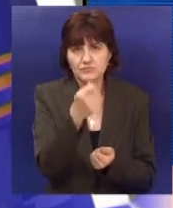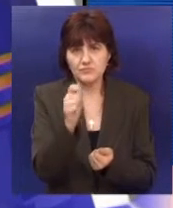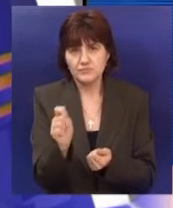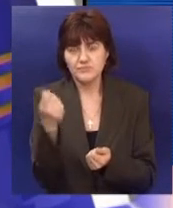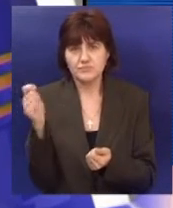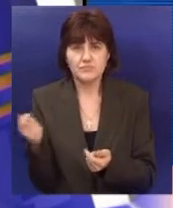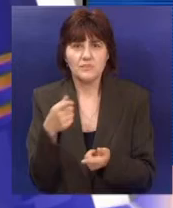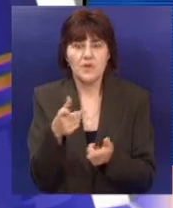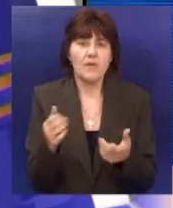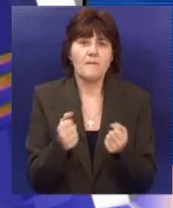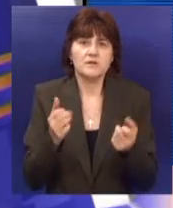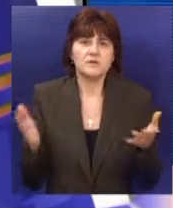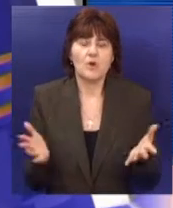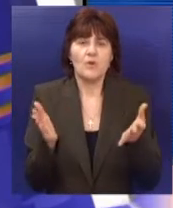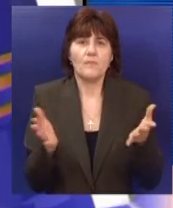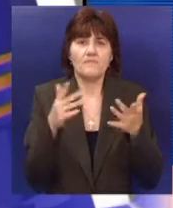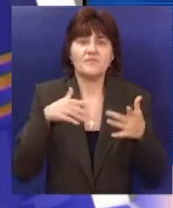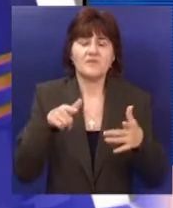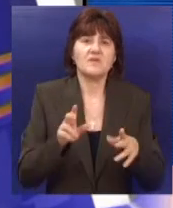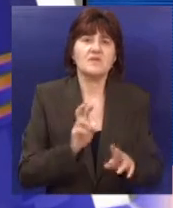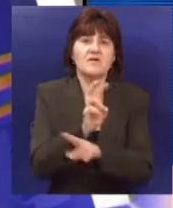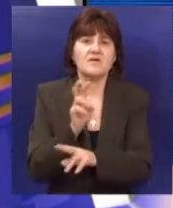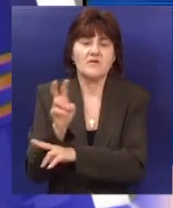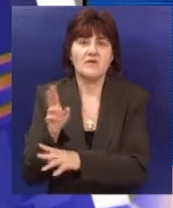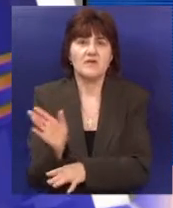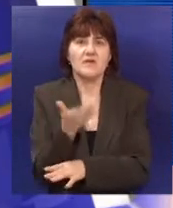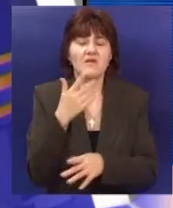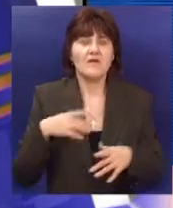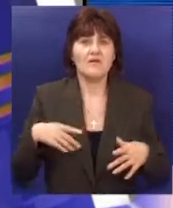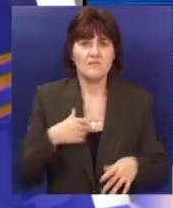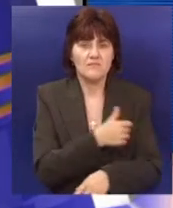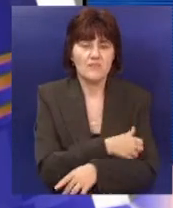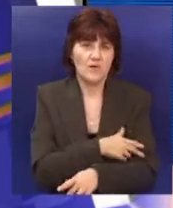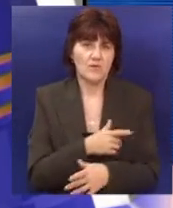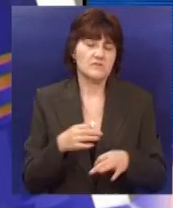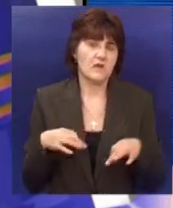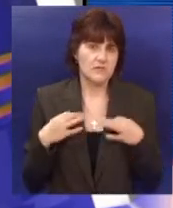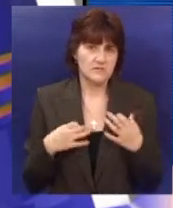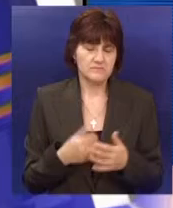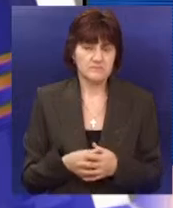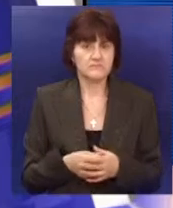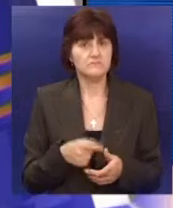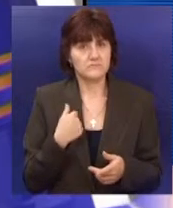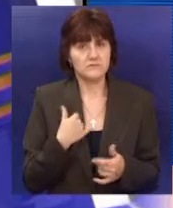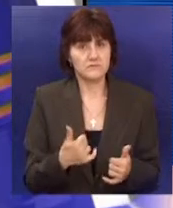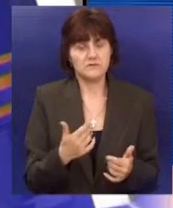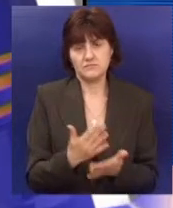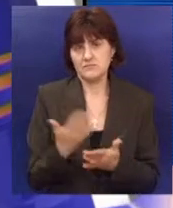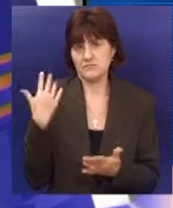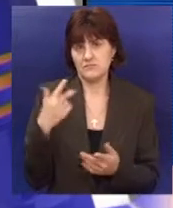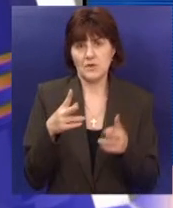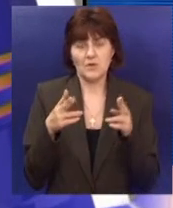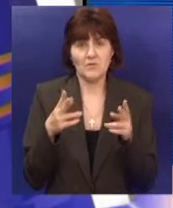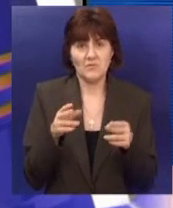otkrivamo malo nekim bržim putem upućujemo na lečenje. Imate situaciju evo da smo sad otkrili